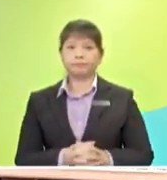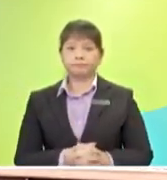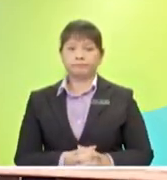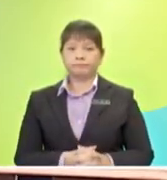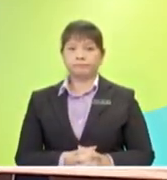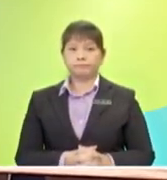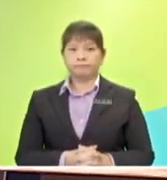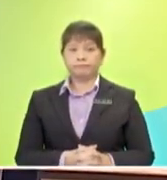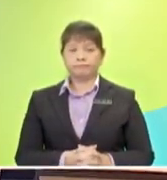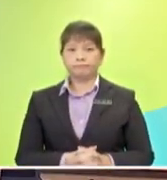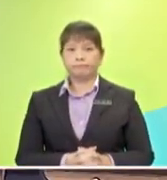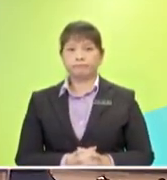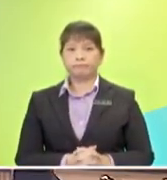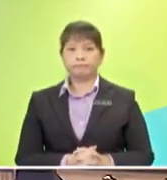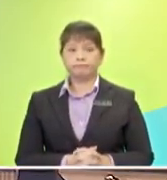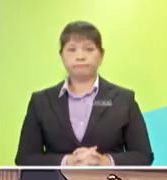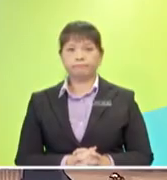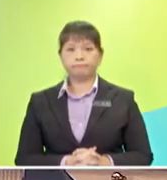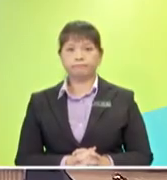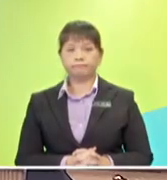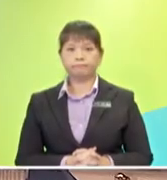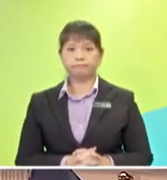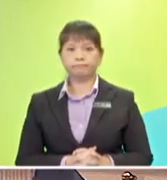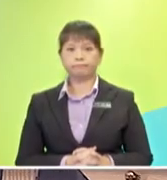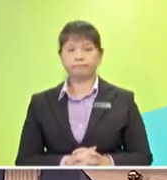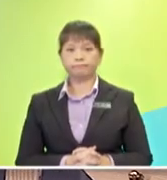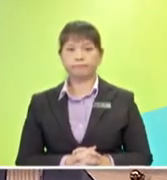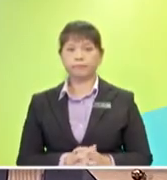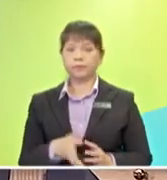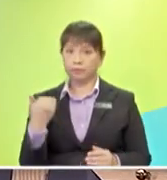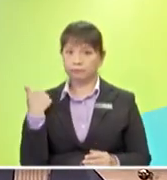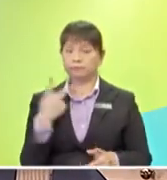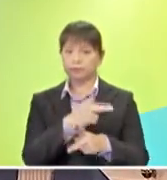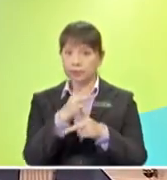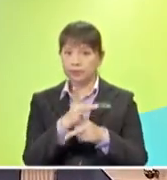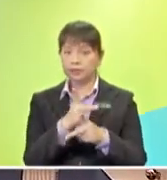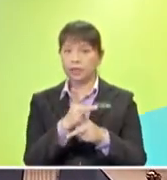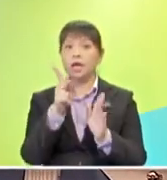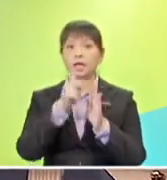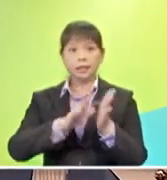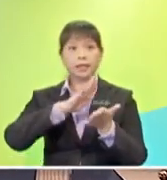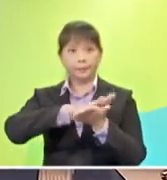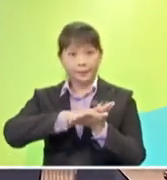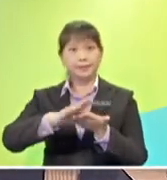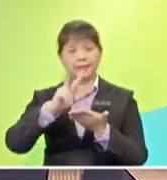Cikgu di sini mengatakan jaga kebersihan bilik masakan